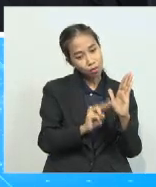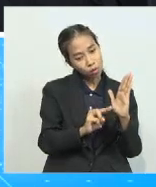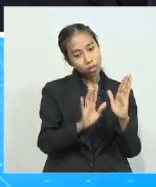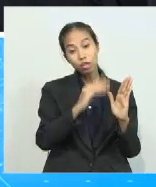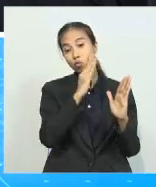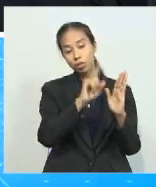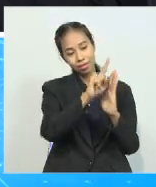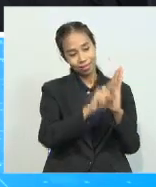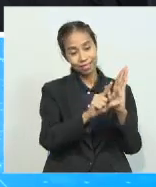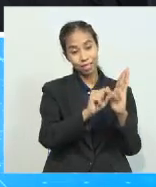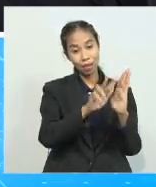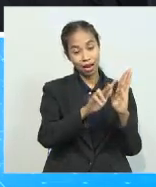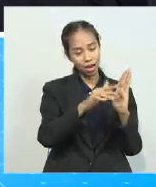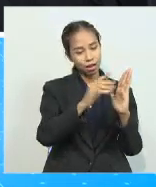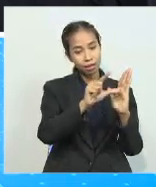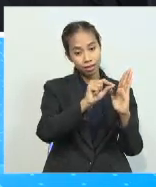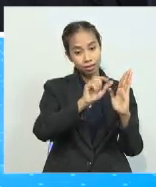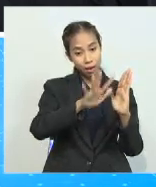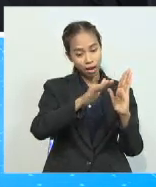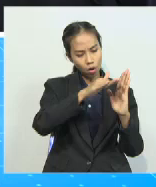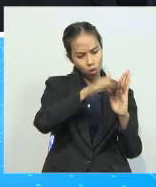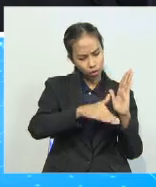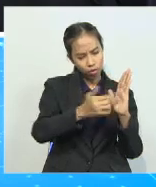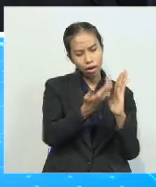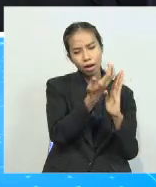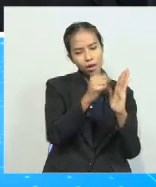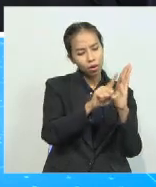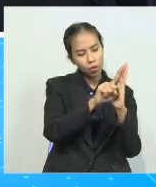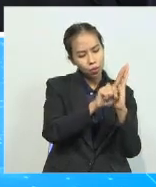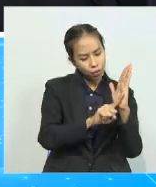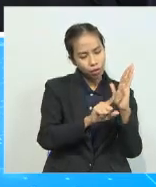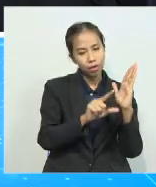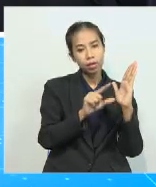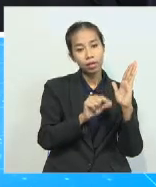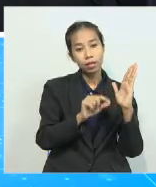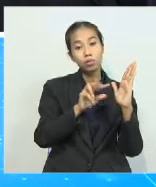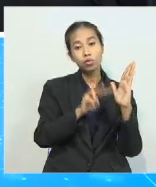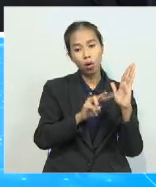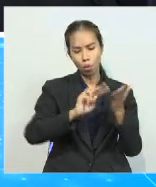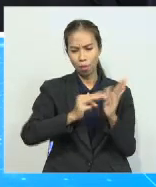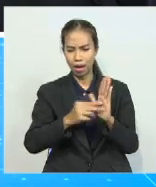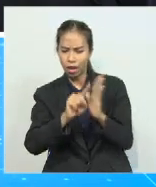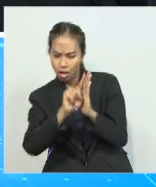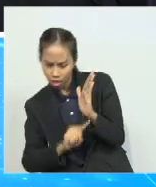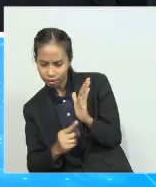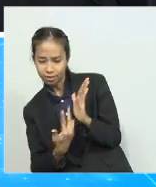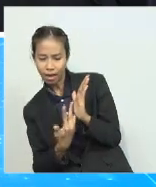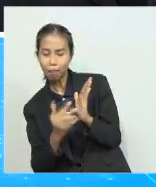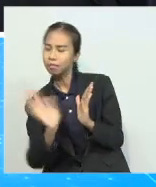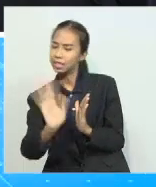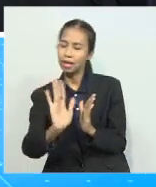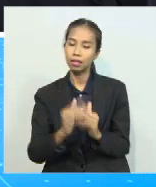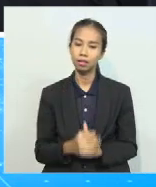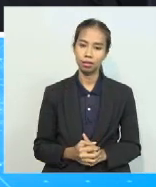มัน25เนี่ยลงไป2-3ก็คือเหลือ22แบบนี้เอา3ไปลบ25 ค ่ ะ บางท่านนะ